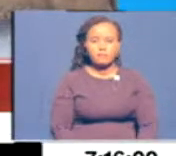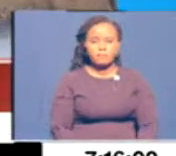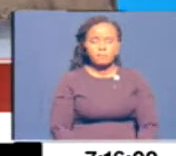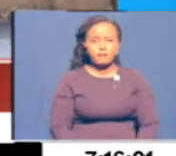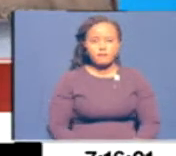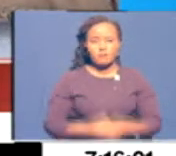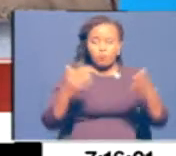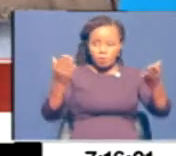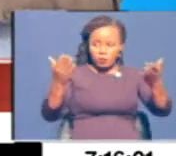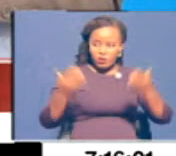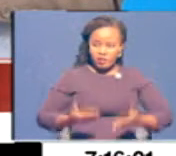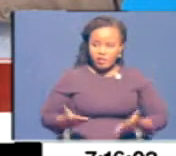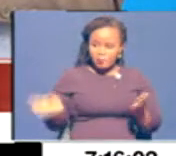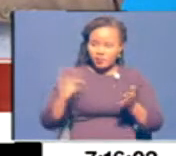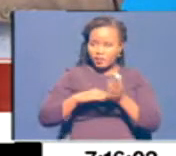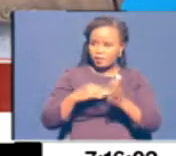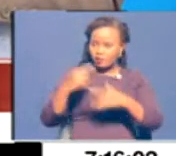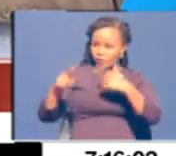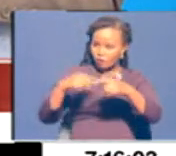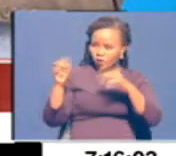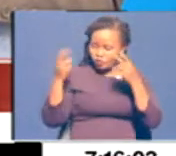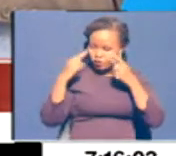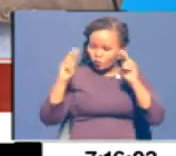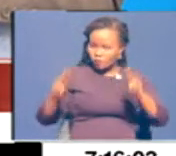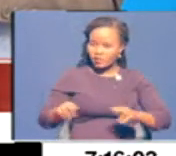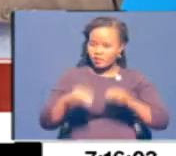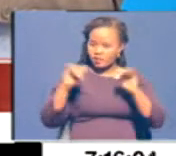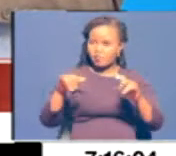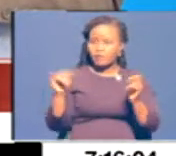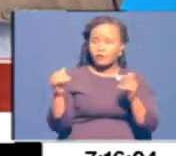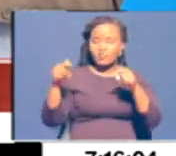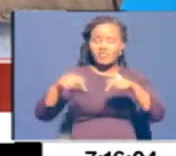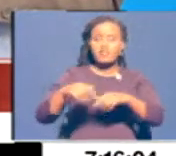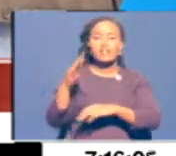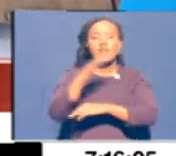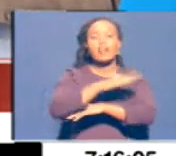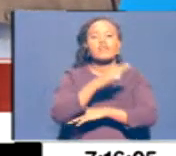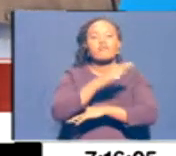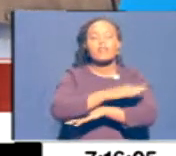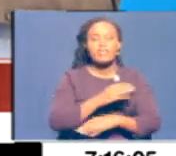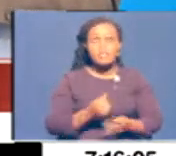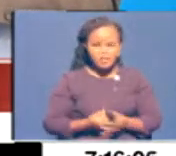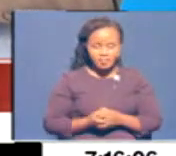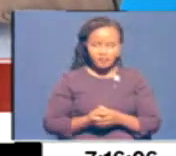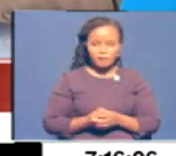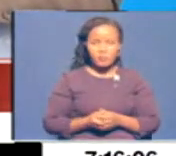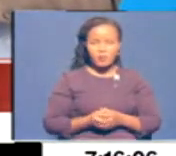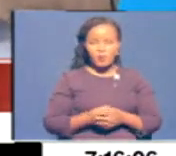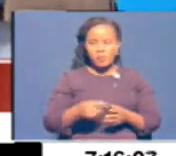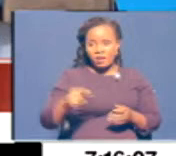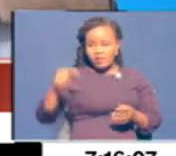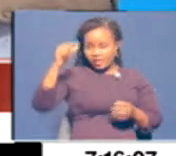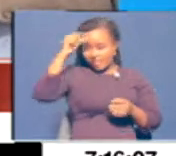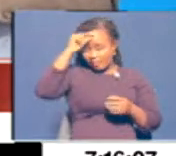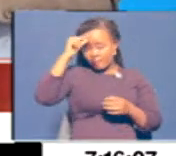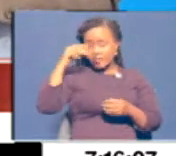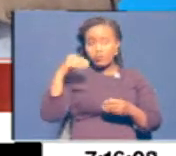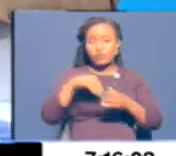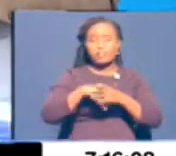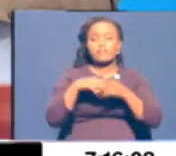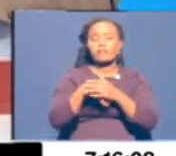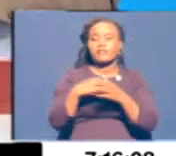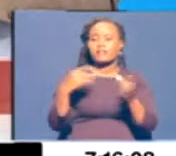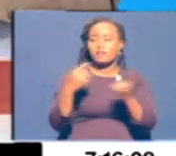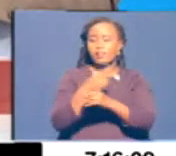Karibu tena mtazamaji, unaendelea kutazama Darubini ya Channel 1 jioni ya leo. Na mtazamaji, serikali itashirikisha asasi mbalimbali ili